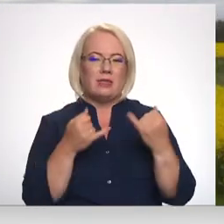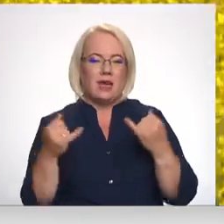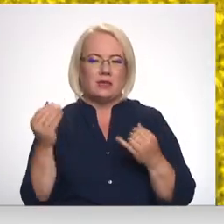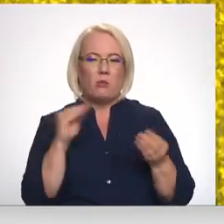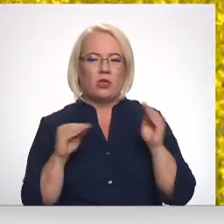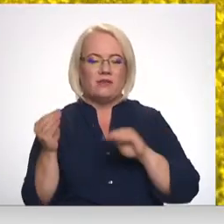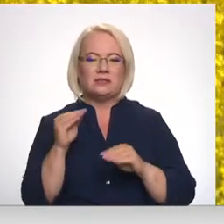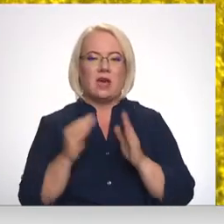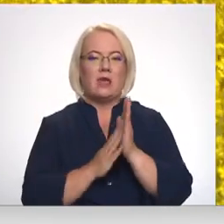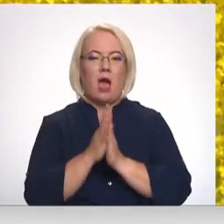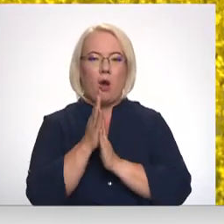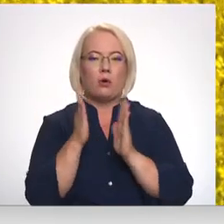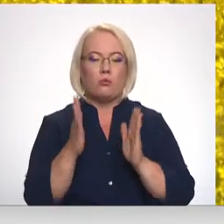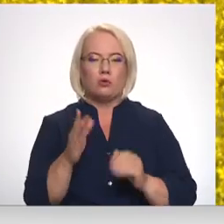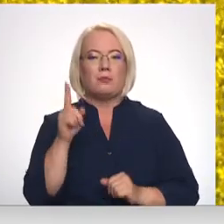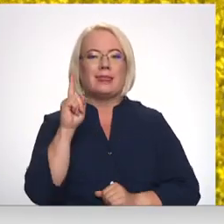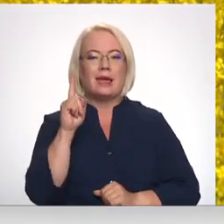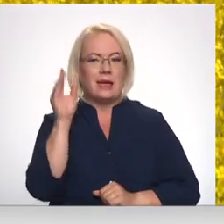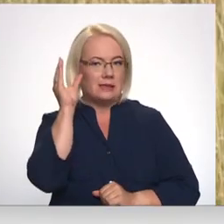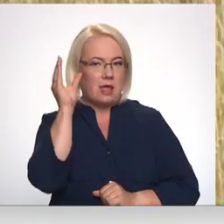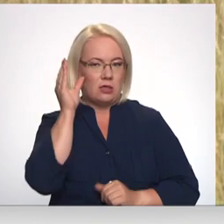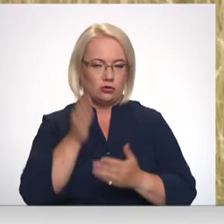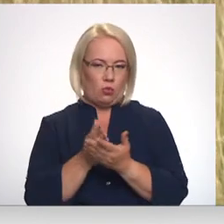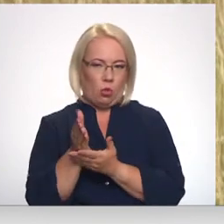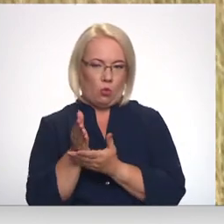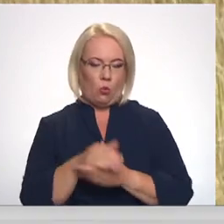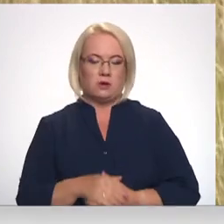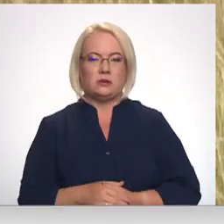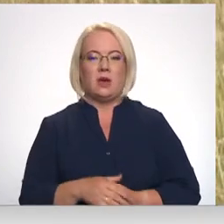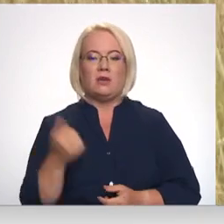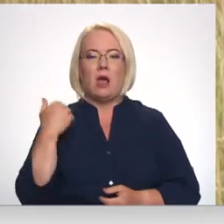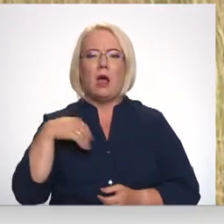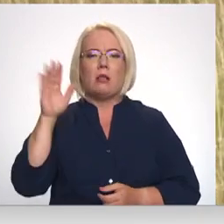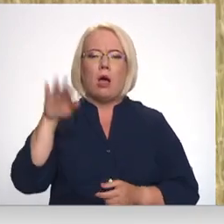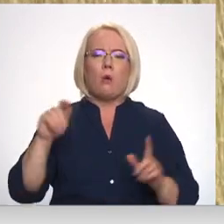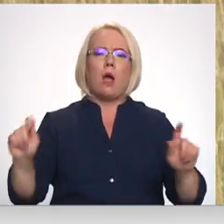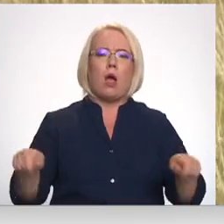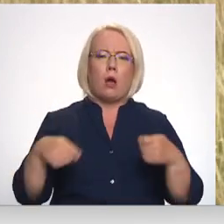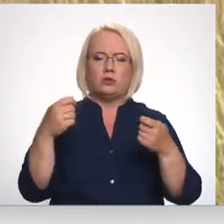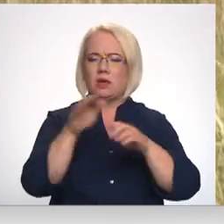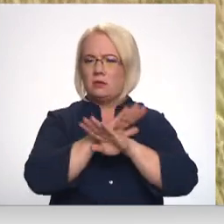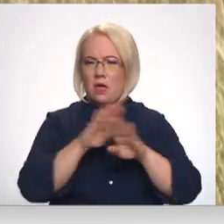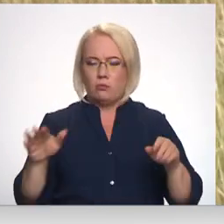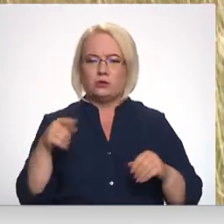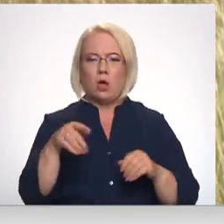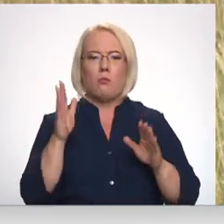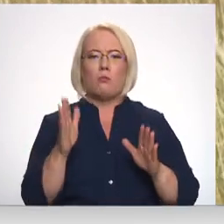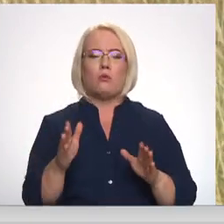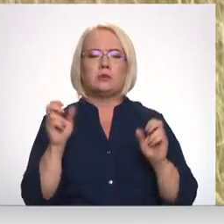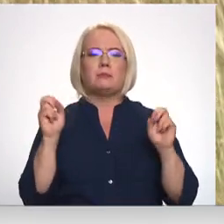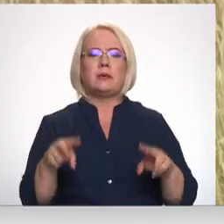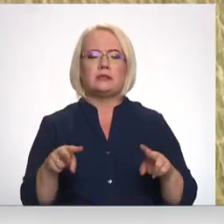ienāks, tiesa tikai zinātniskos nolūkos. Viņi netiks audzēti nekur ārā, protams, tie tiks audzēti klimata